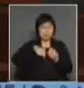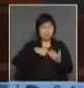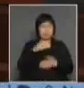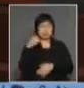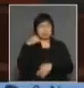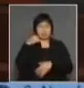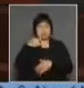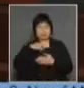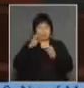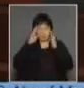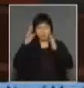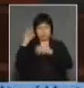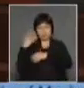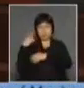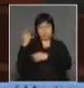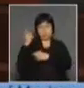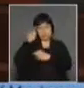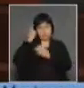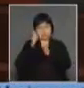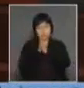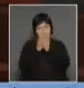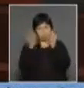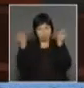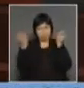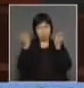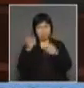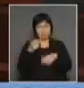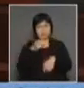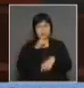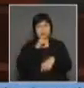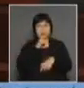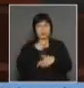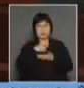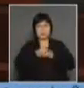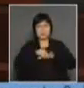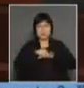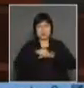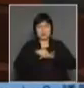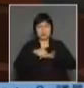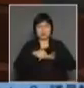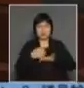日明報嘅一個社論咧，我相信咧